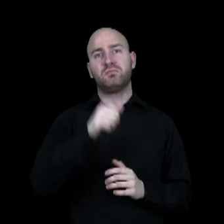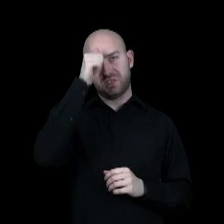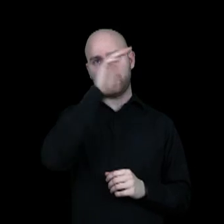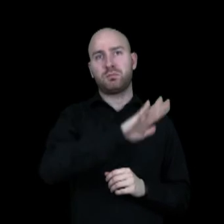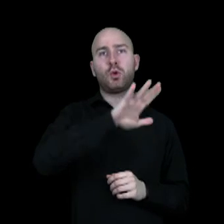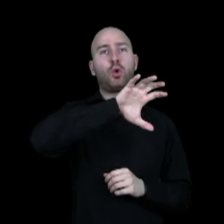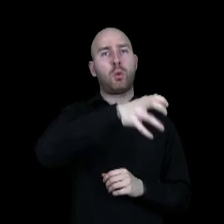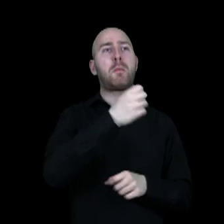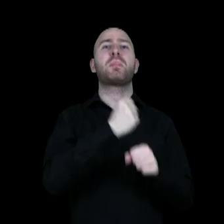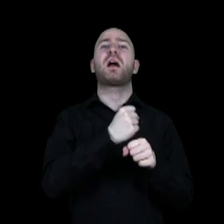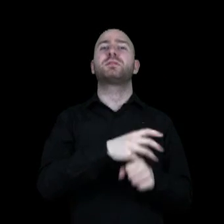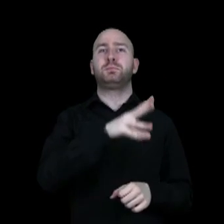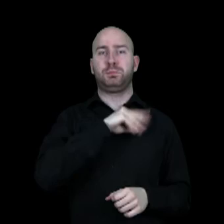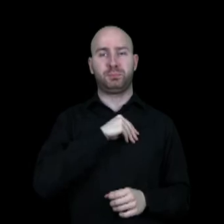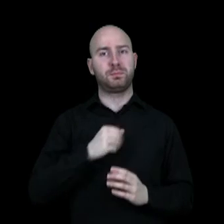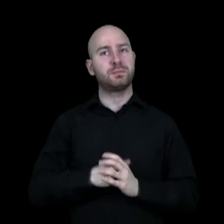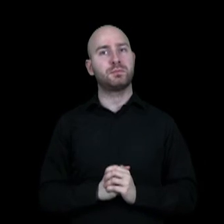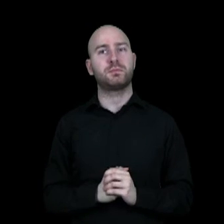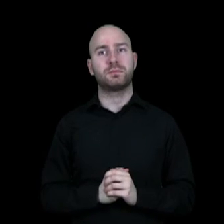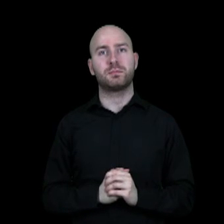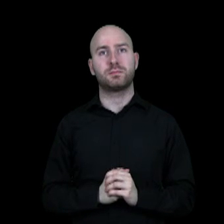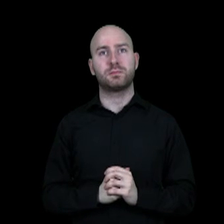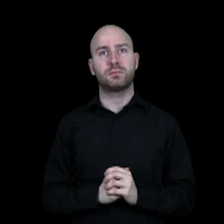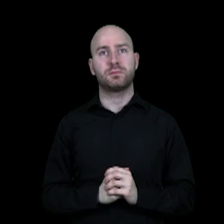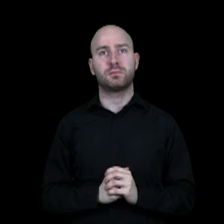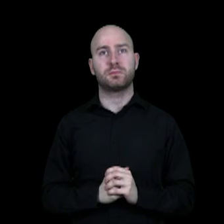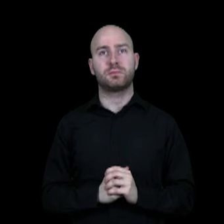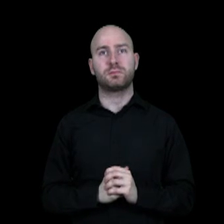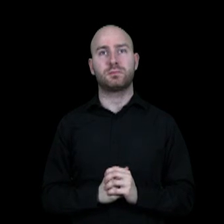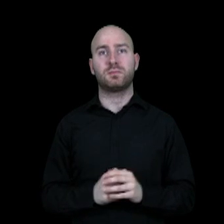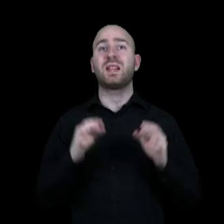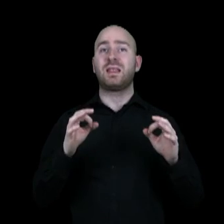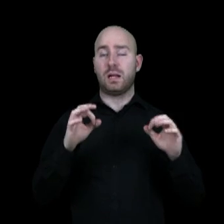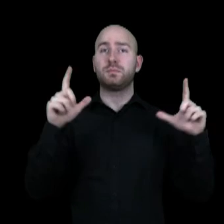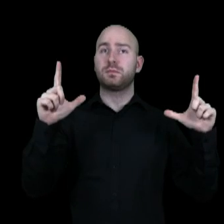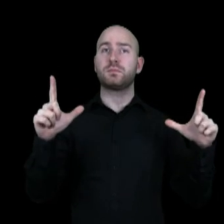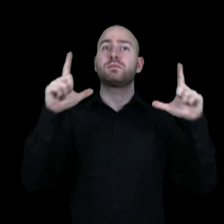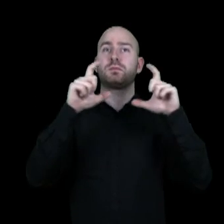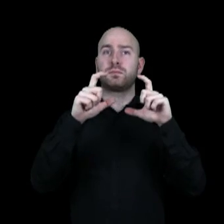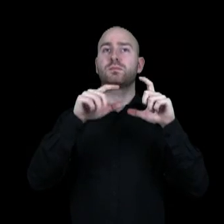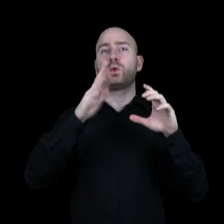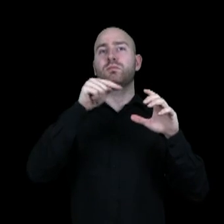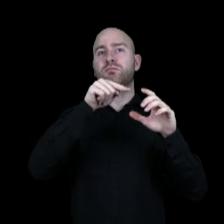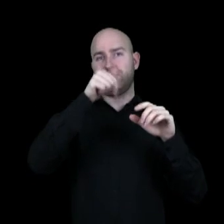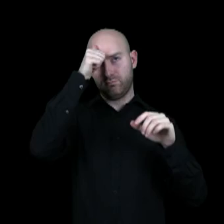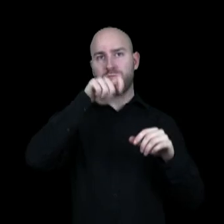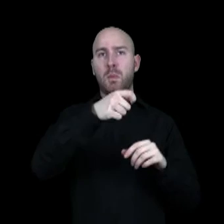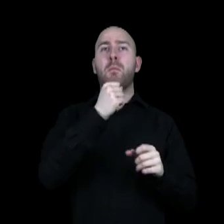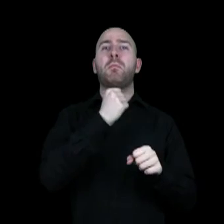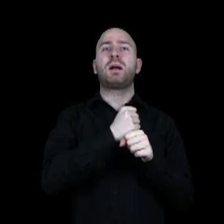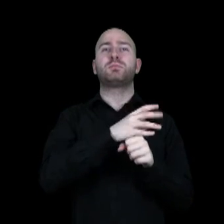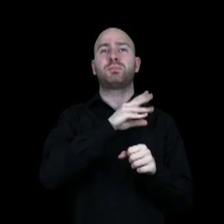trzej dorośli w takim wieku że mogą pracować i powiedzmy że po odbiór tej dorosłej populacji